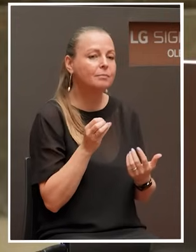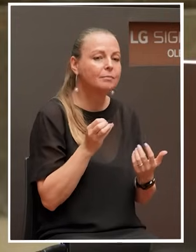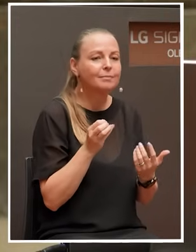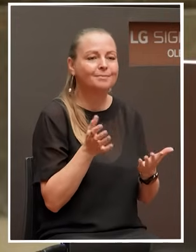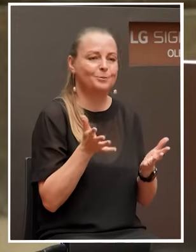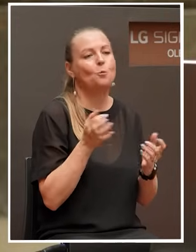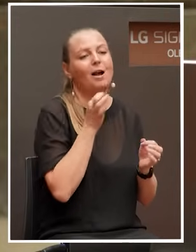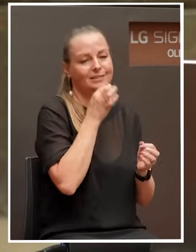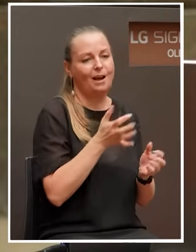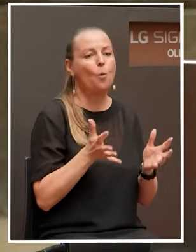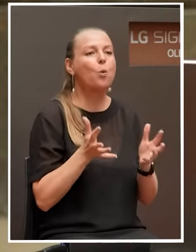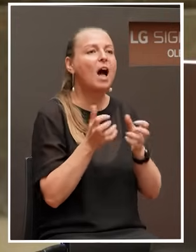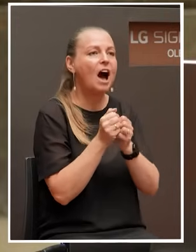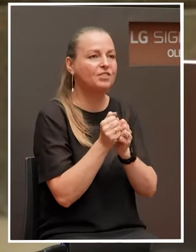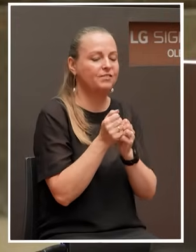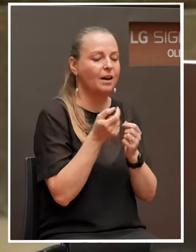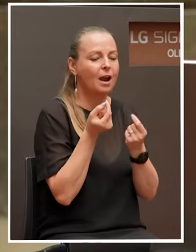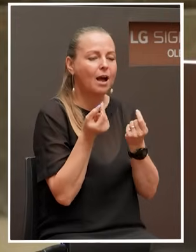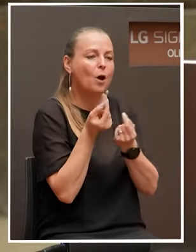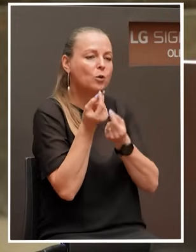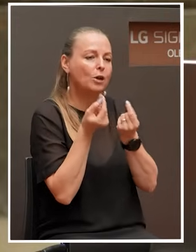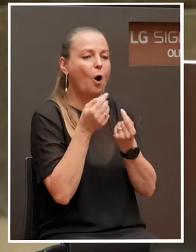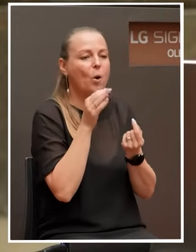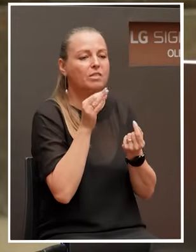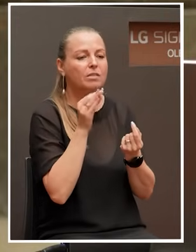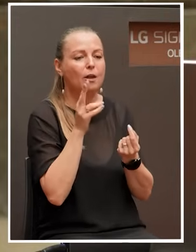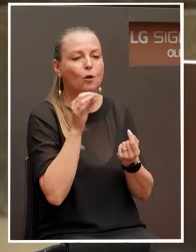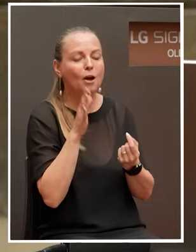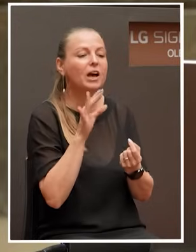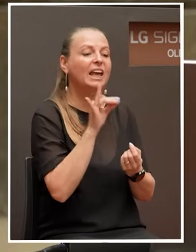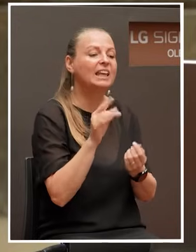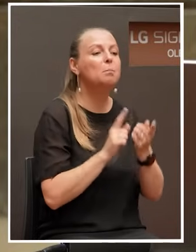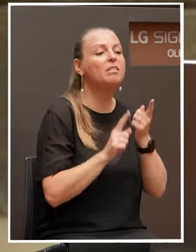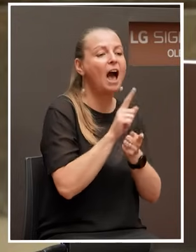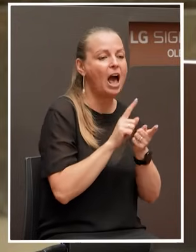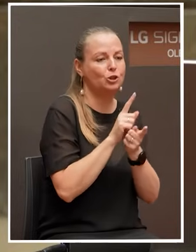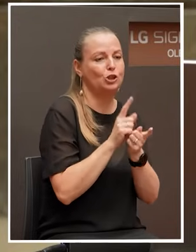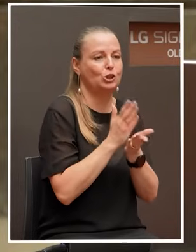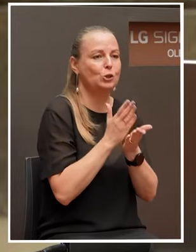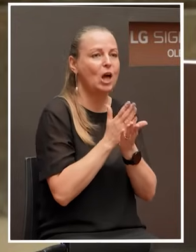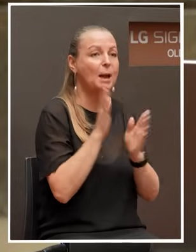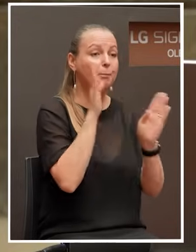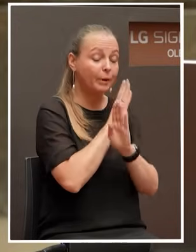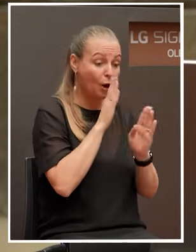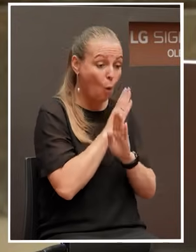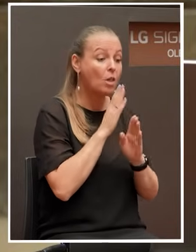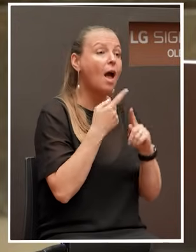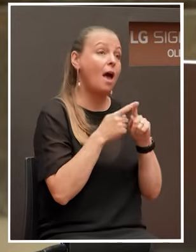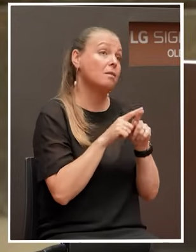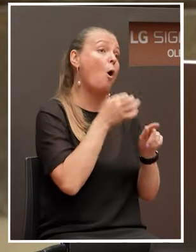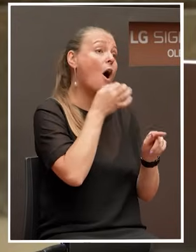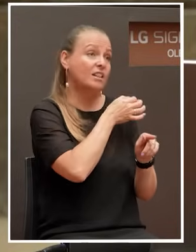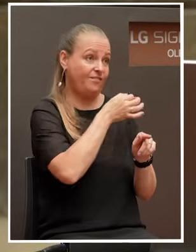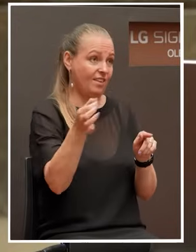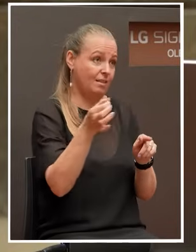улавливанию тончайших оттенков и изменяющихся состояний природы – это тоже своего рода ответ